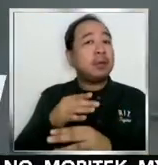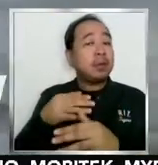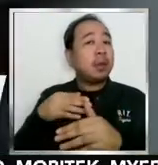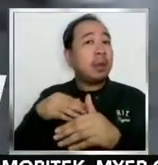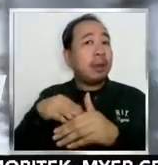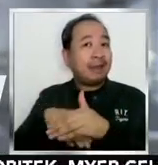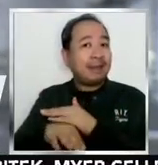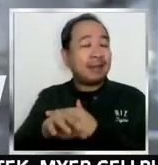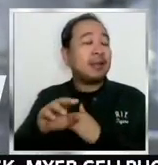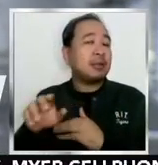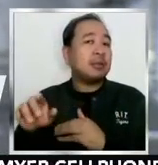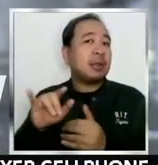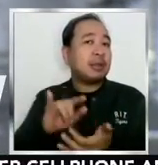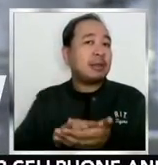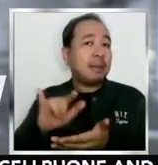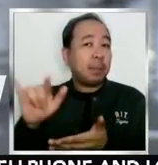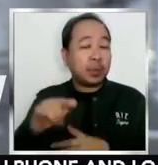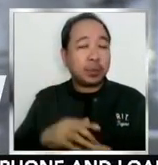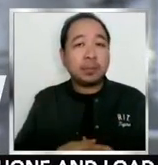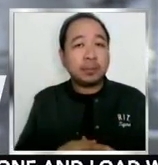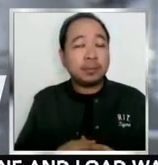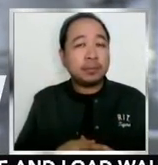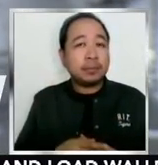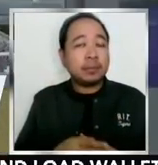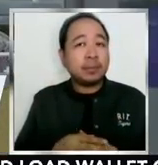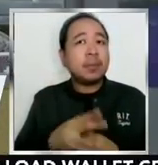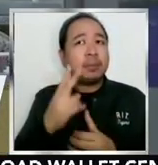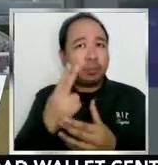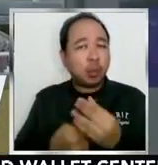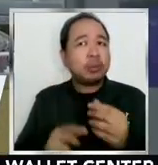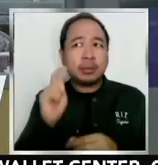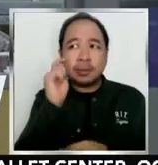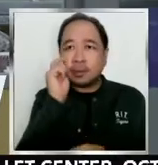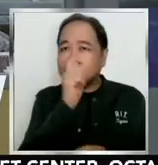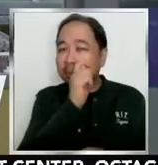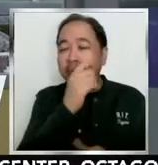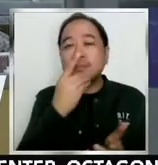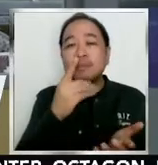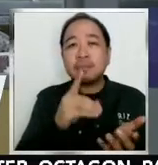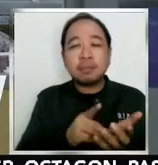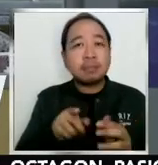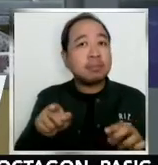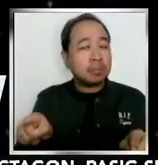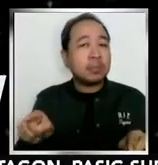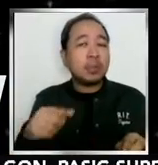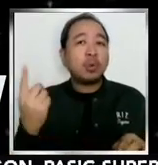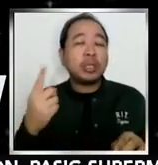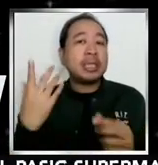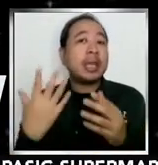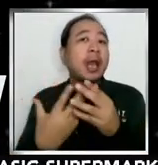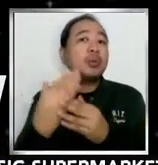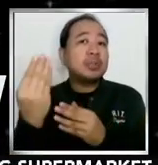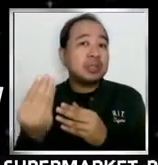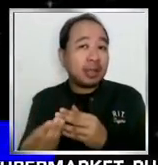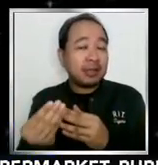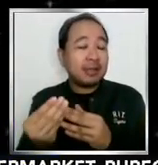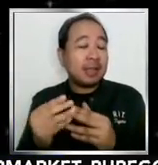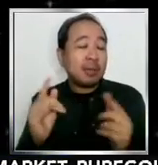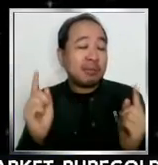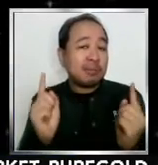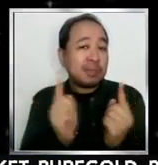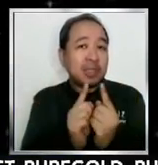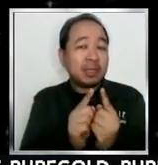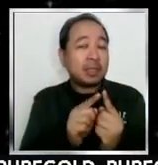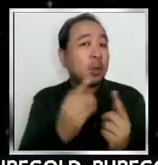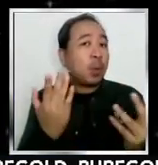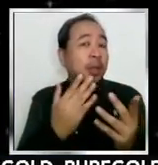paliparan. Parehong-pareho raw ang mga dalang dokumento ng 2 na sa labas lang ng airport nagkakilala. Ang country of destination nila?